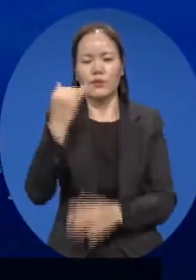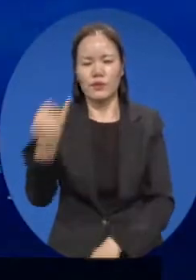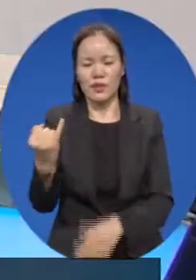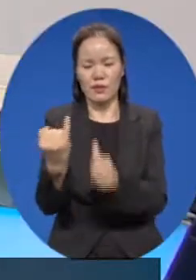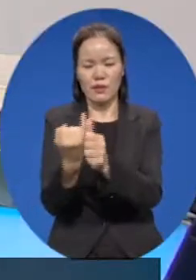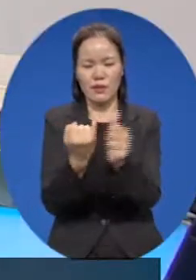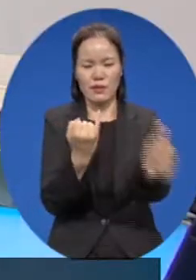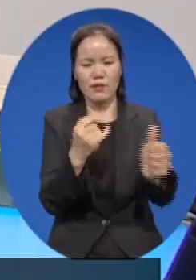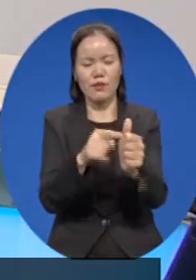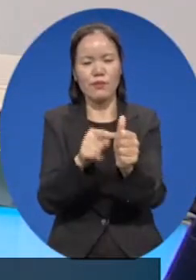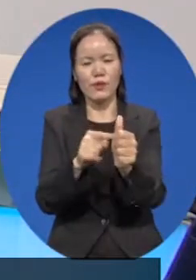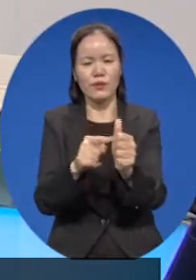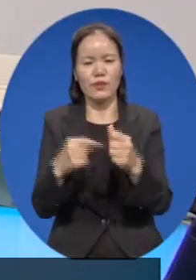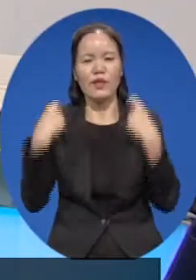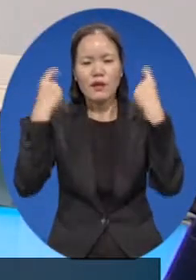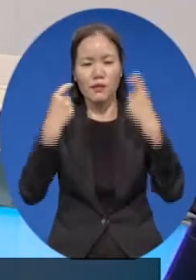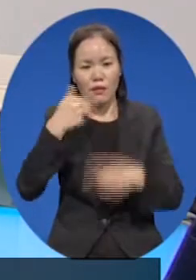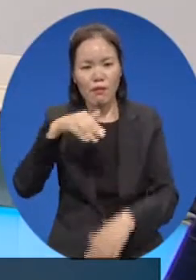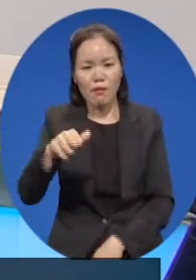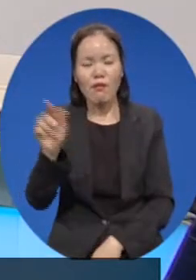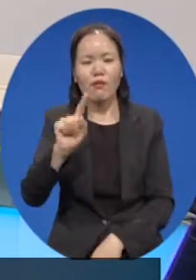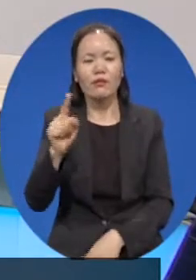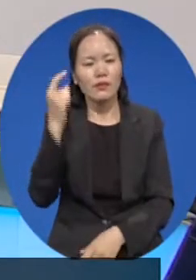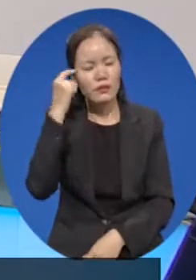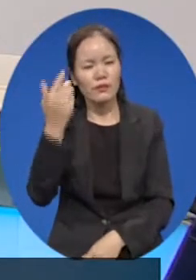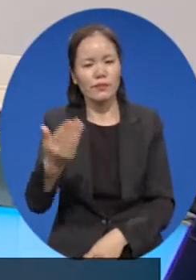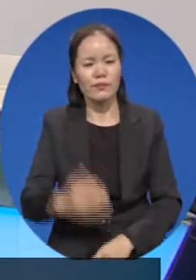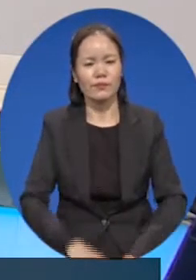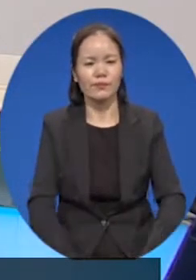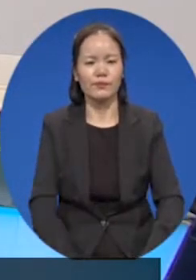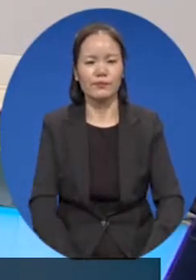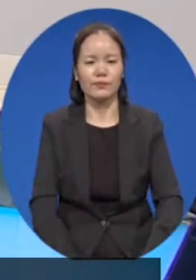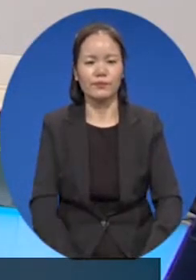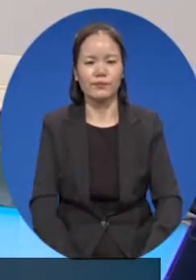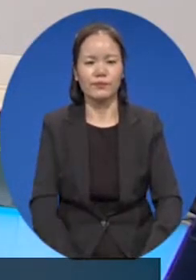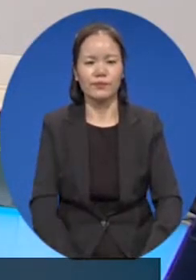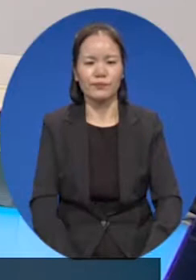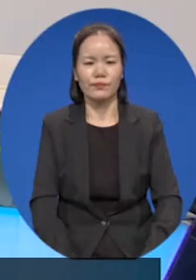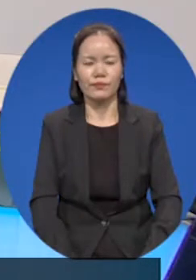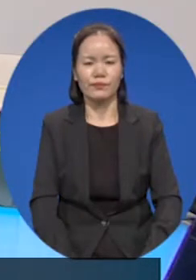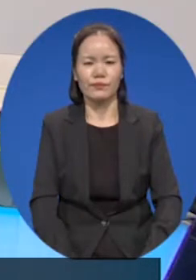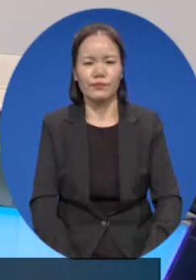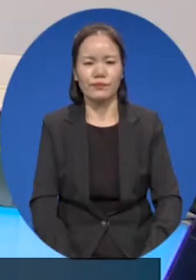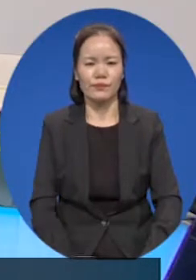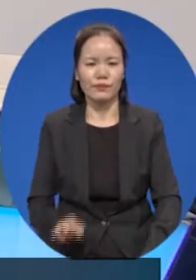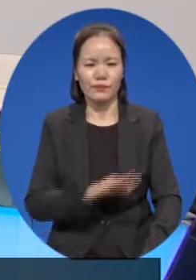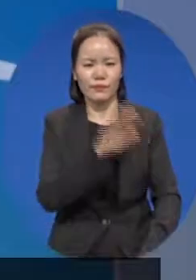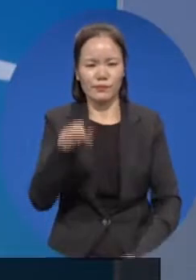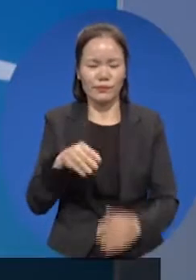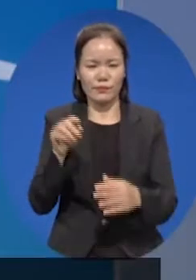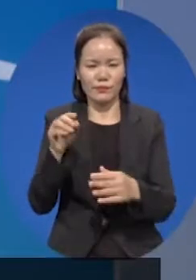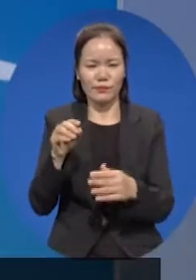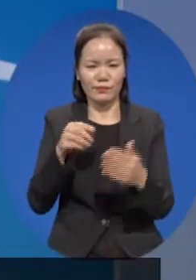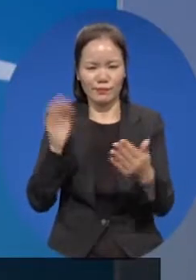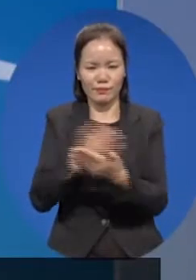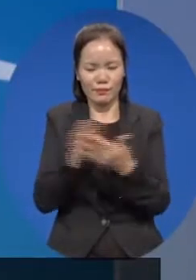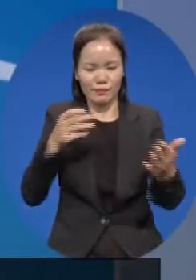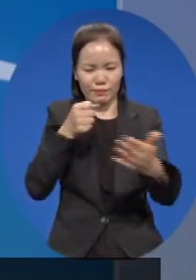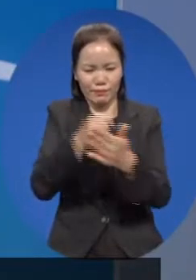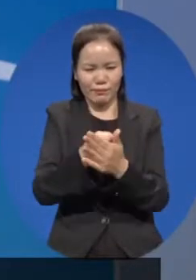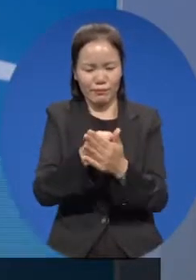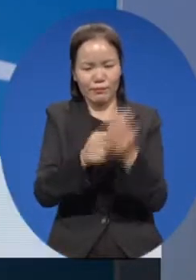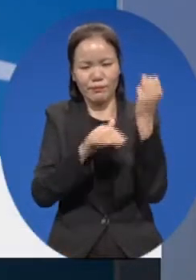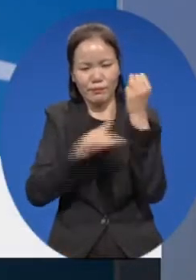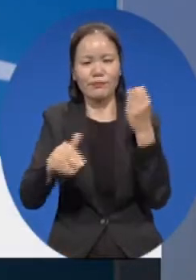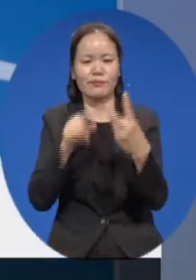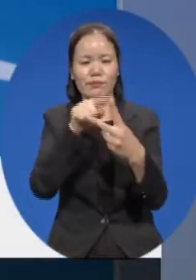행보를 보인 부분 어떻게 생각을 해야 될까요, 평론가님? 우리는 그 두 가지 판단 기준을 가지고 이 사건을 봐야 된다고